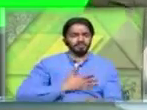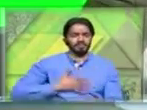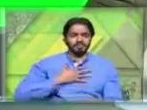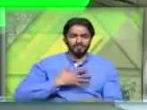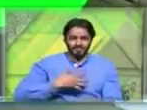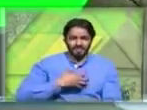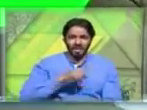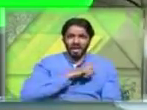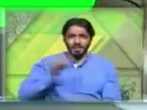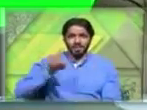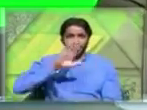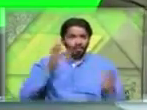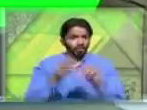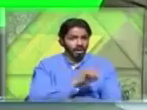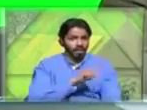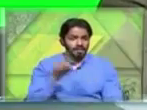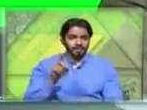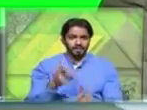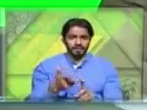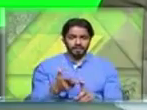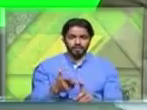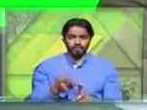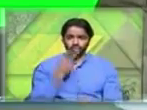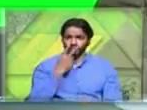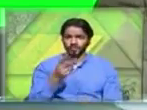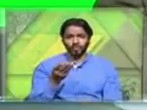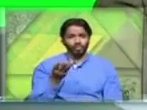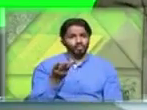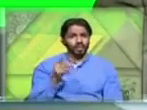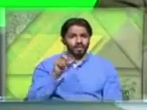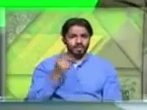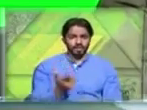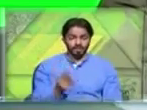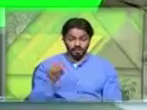ووقفنا على قمة التجرد لله سبحانه وتعالى. نعم.